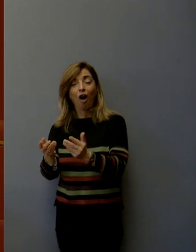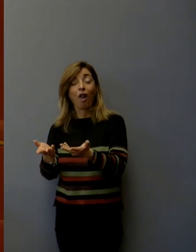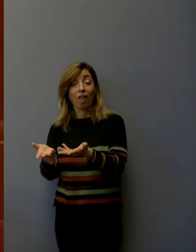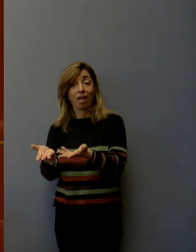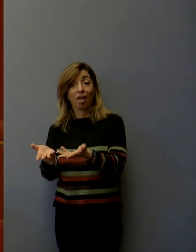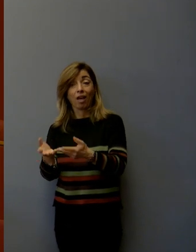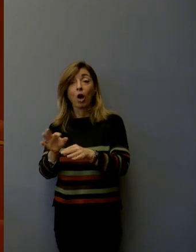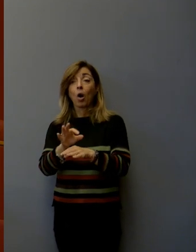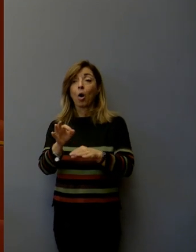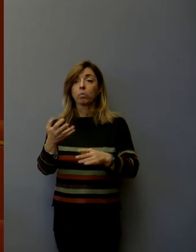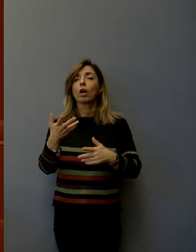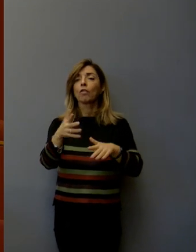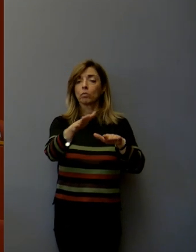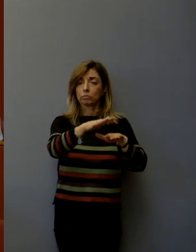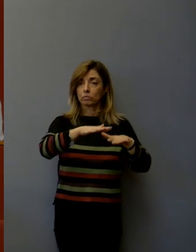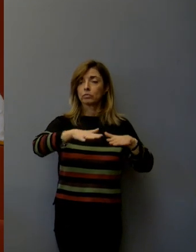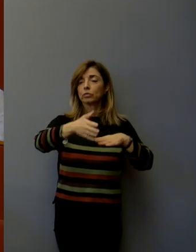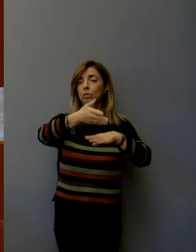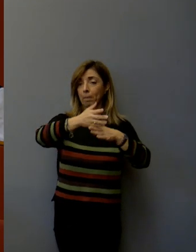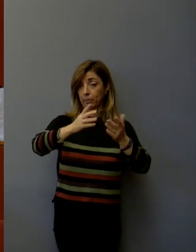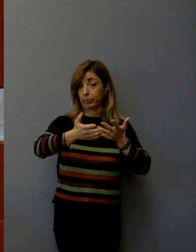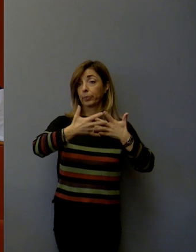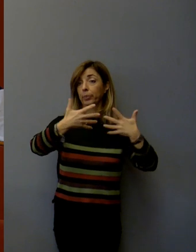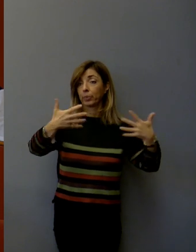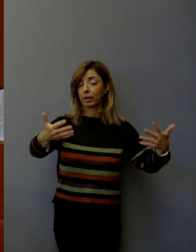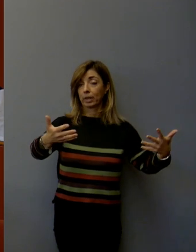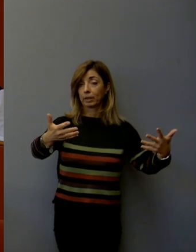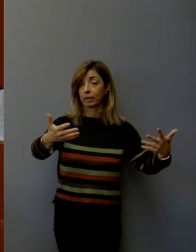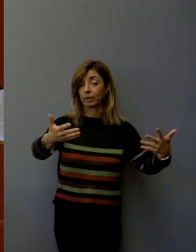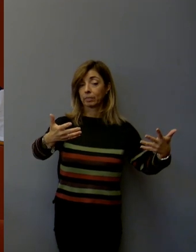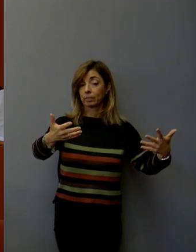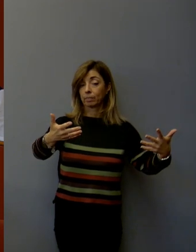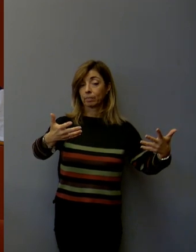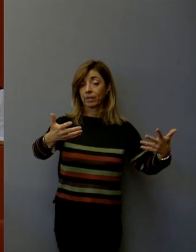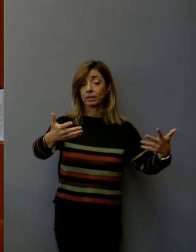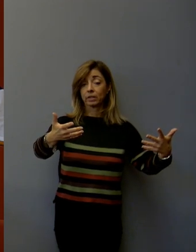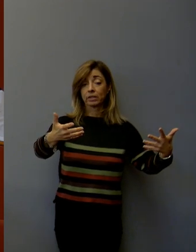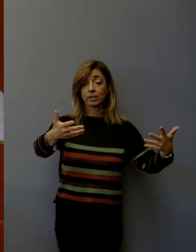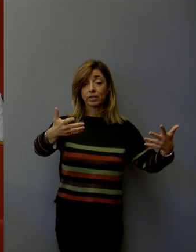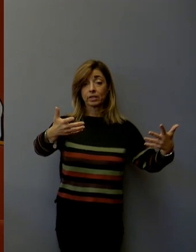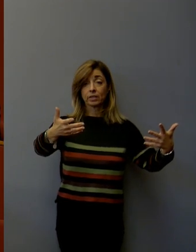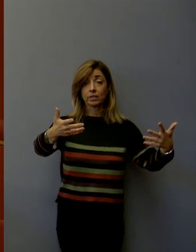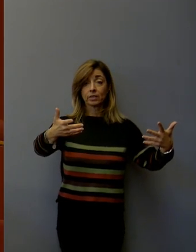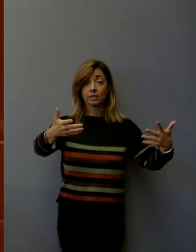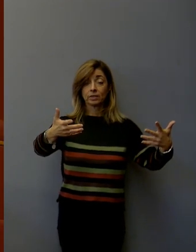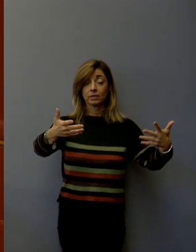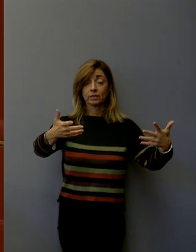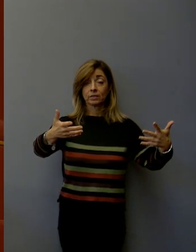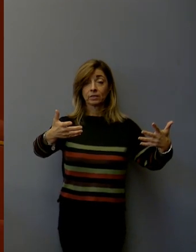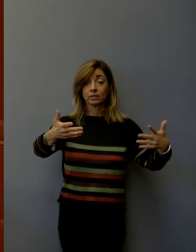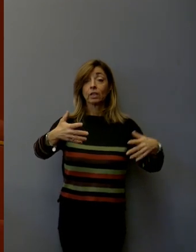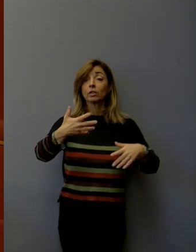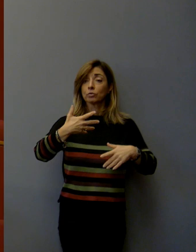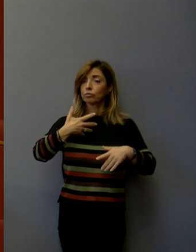porzioni di città ben più ampie sono esempi E ormai in tutta la città quindi siccome